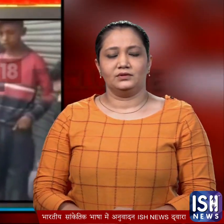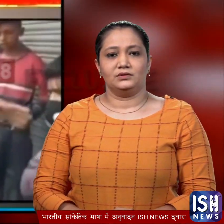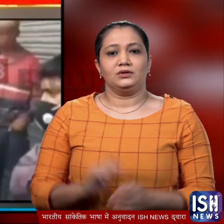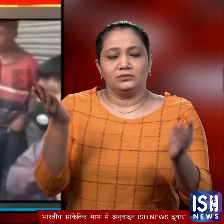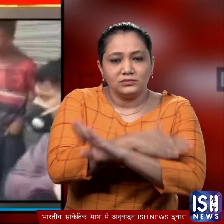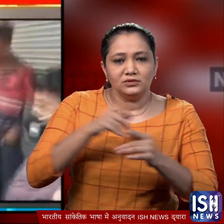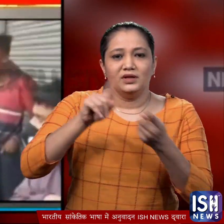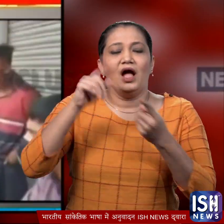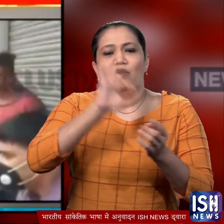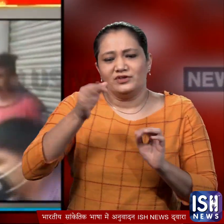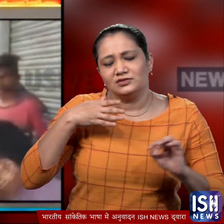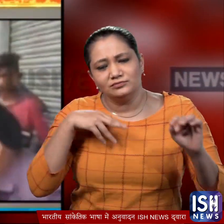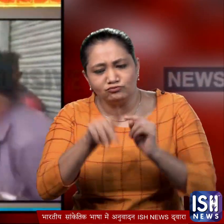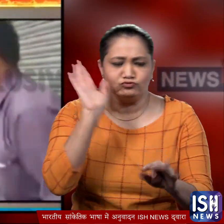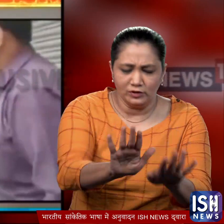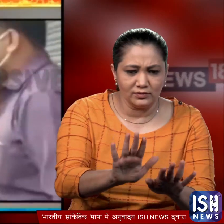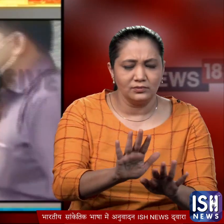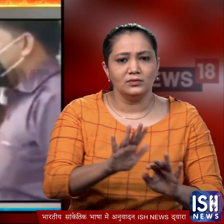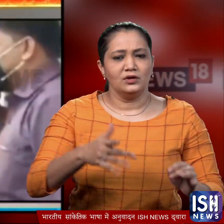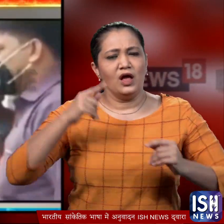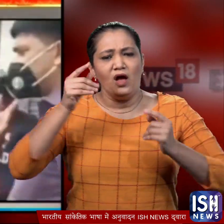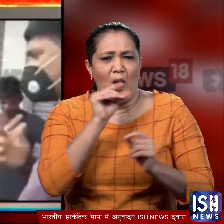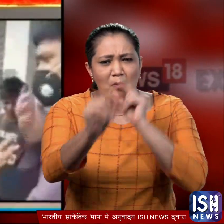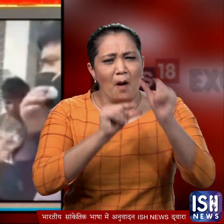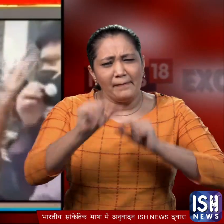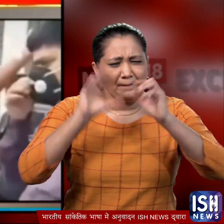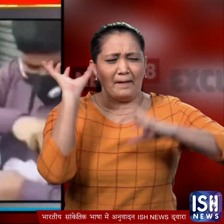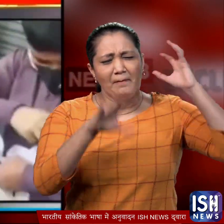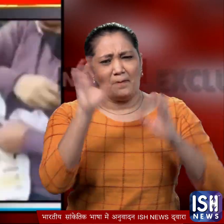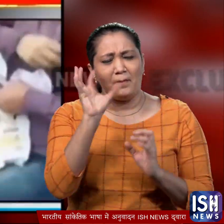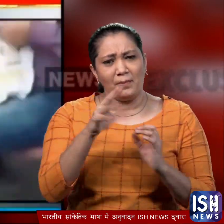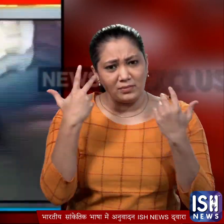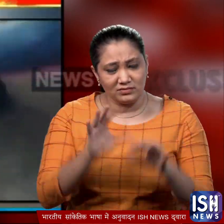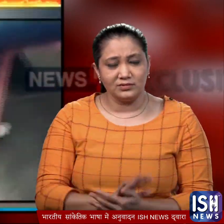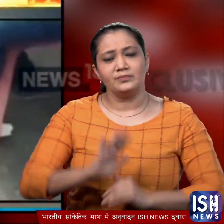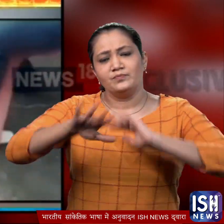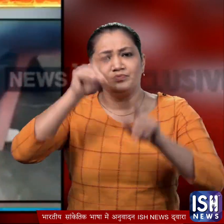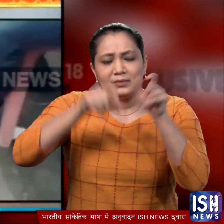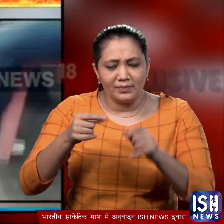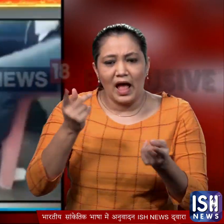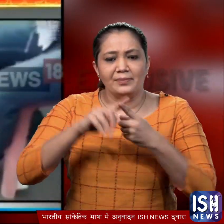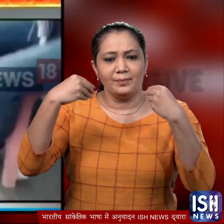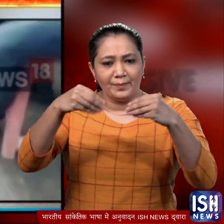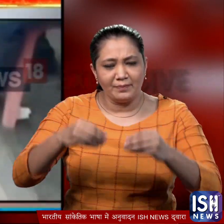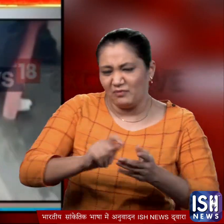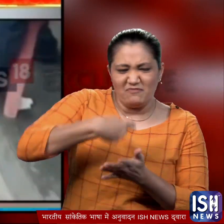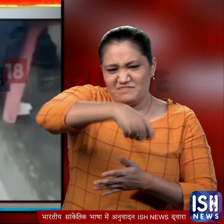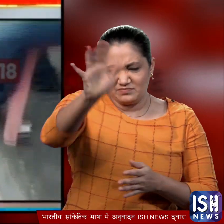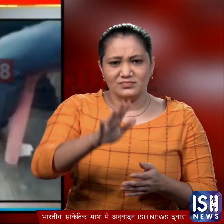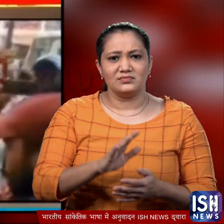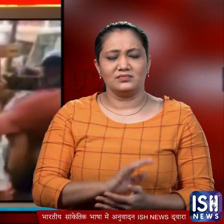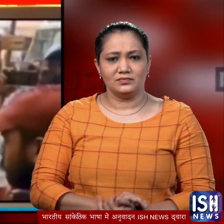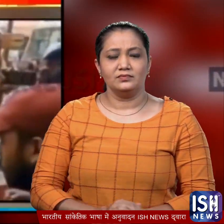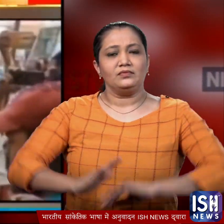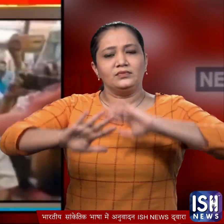इससे पहले वहां से गुजर रहे उस अधिकारी को रोक लिया गया और फिर उन्हें खूब खरी खोटी सुनाई गई। हंगामा कर रहे लोगों ने जमीन के कुछ कागजात भी उनके ऊपर फेंक